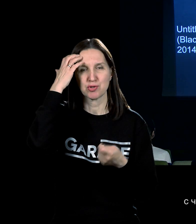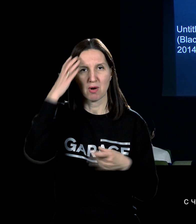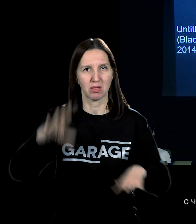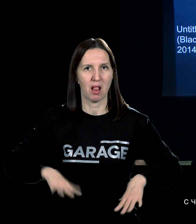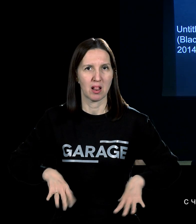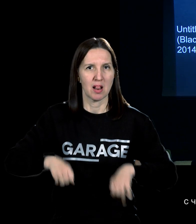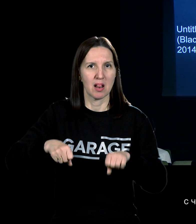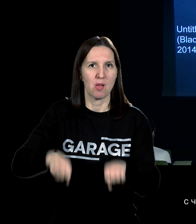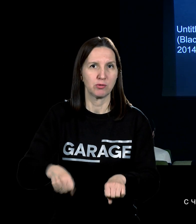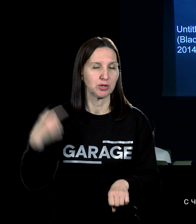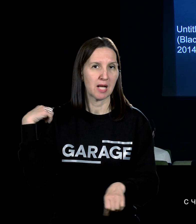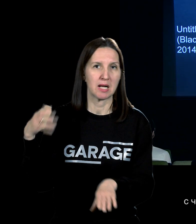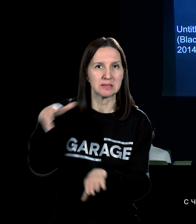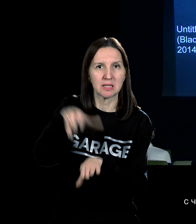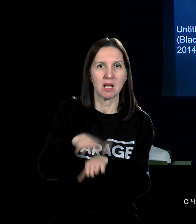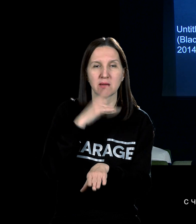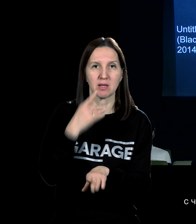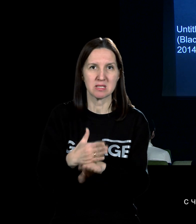сапогами.